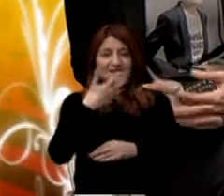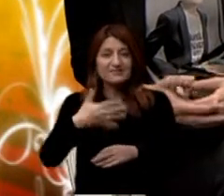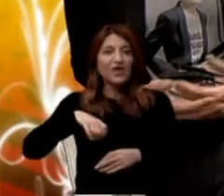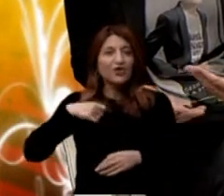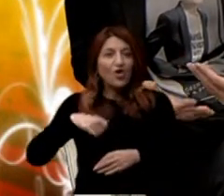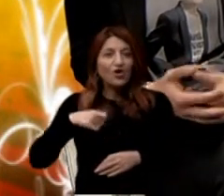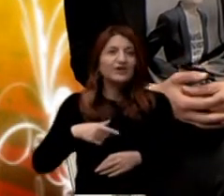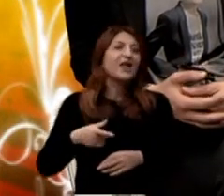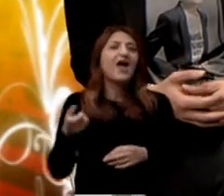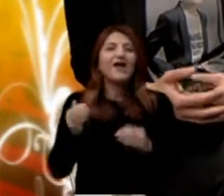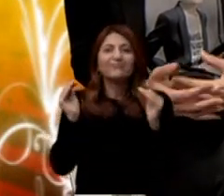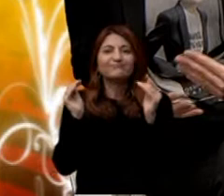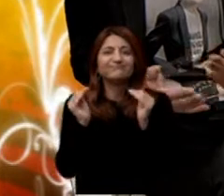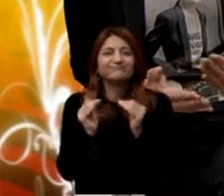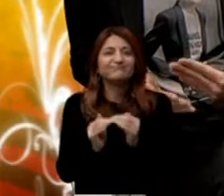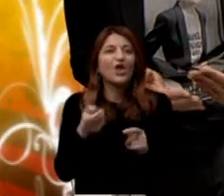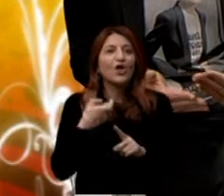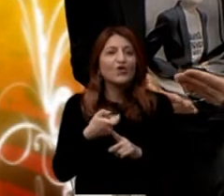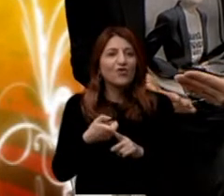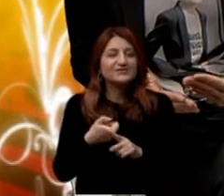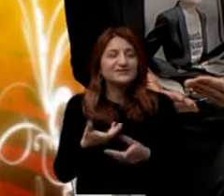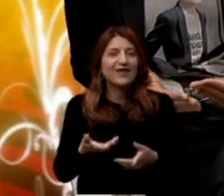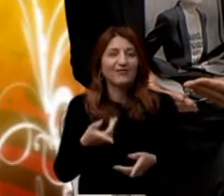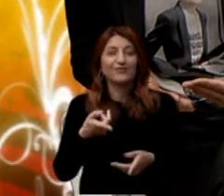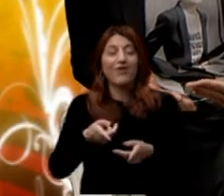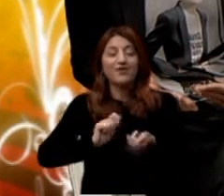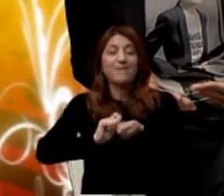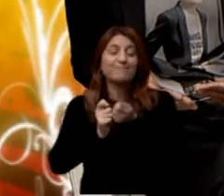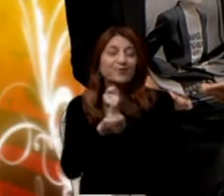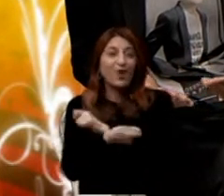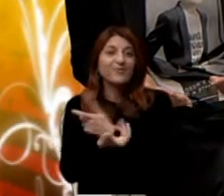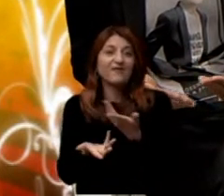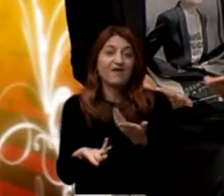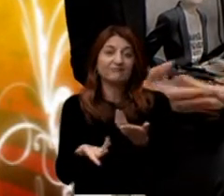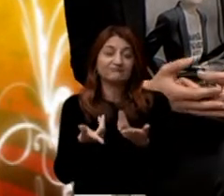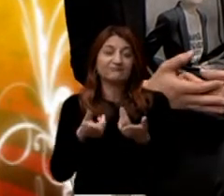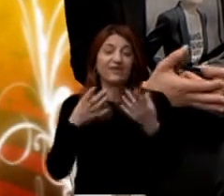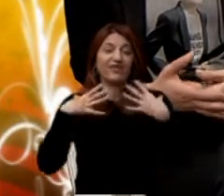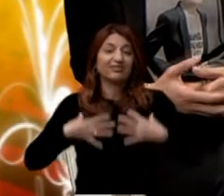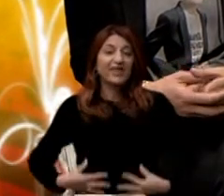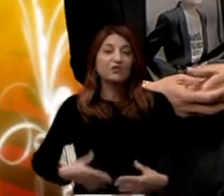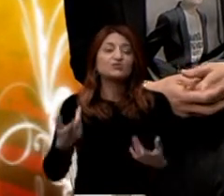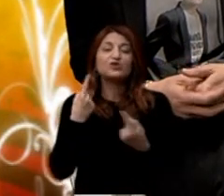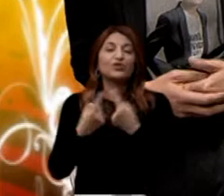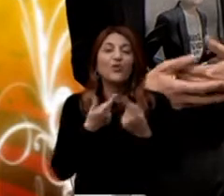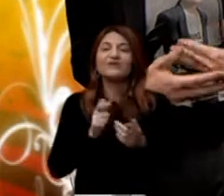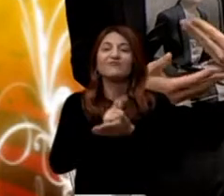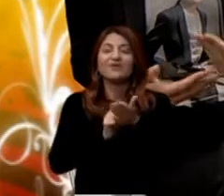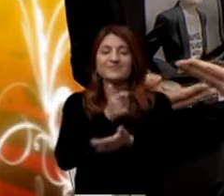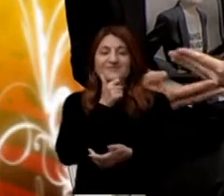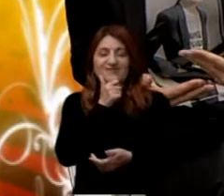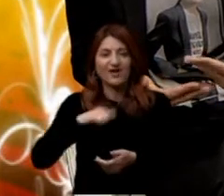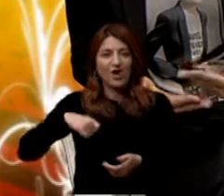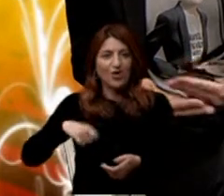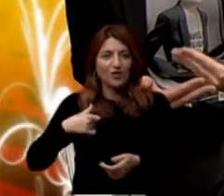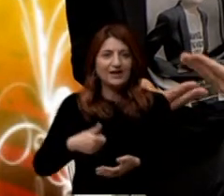opet počinje fiziološko smanjivanje i to su sve zapravo promjene tjelesne sastava tijela koje se zbivaju u starijoj dobi, a